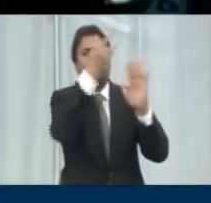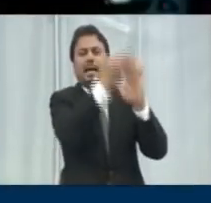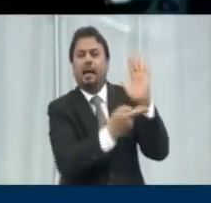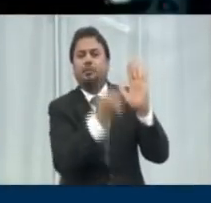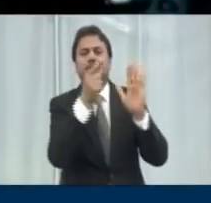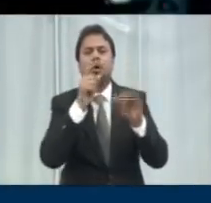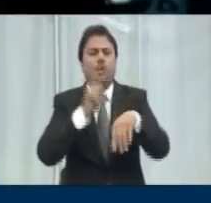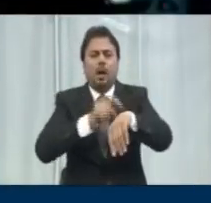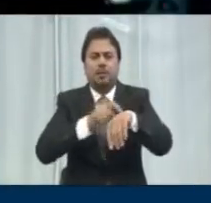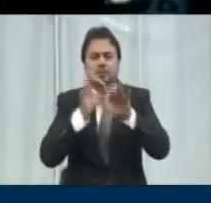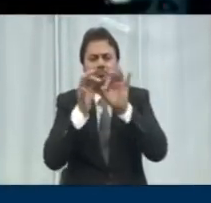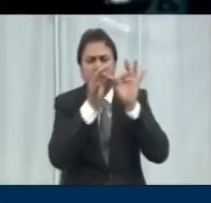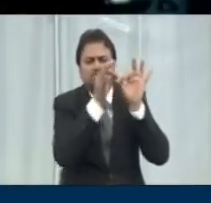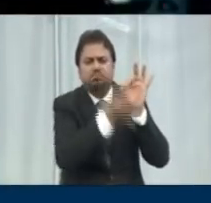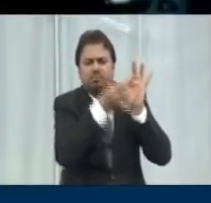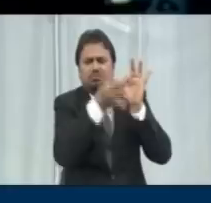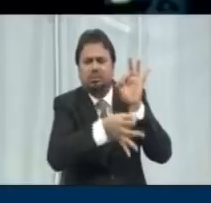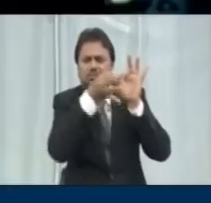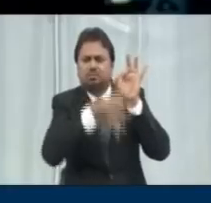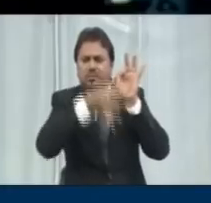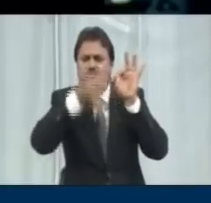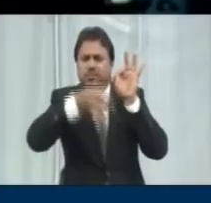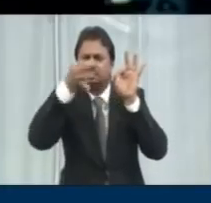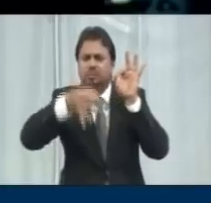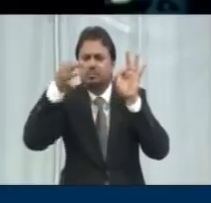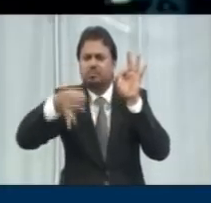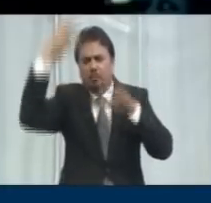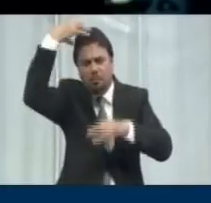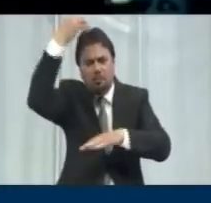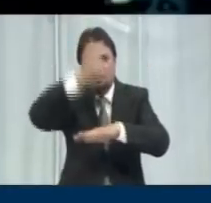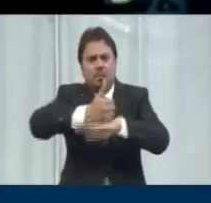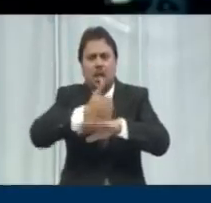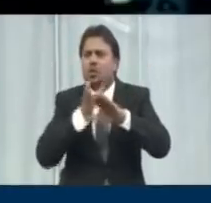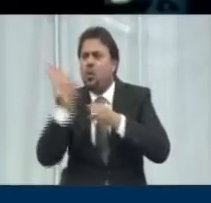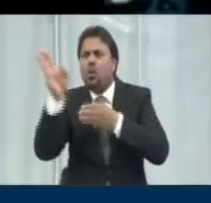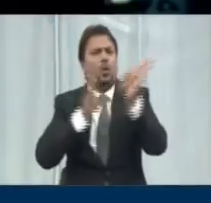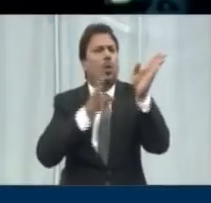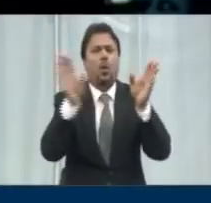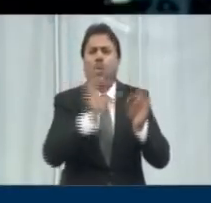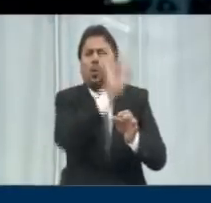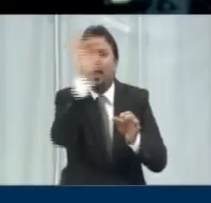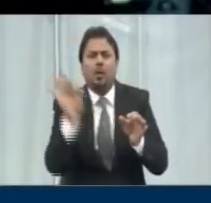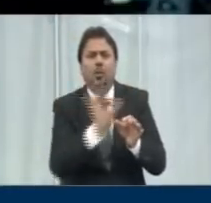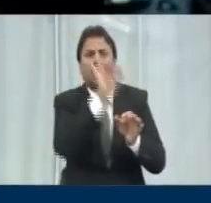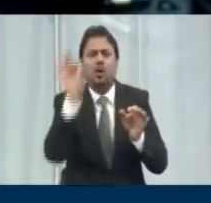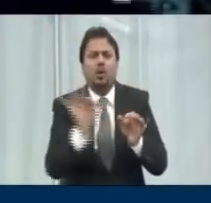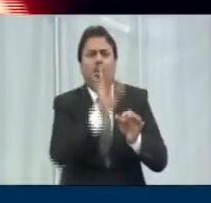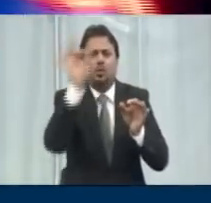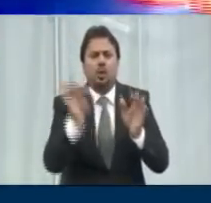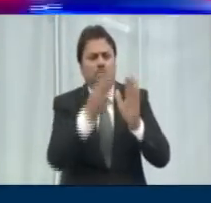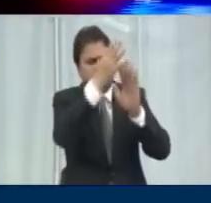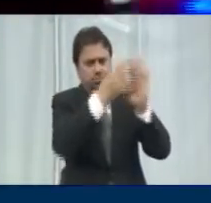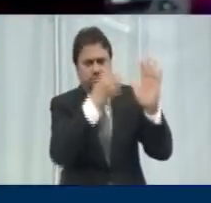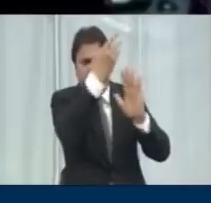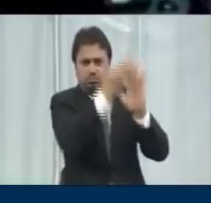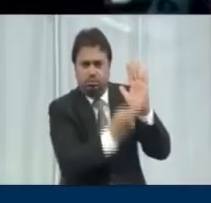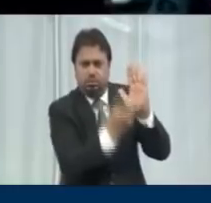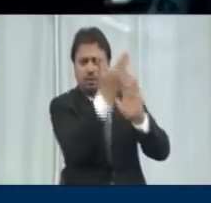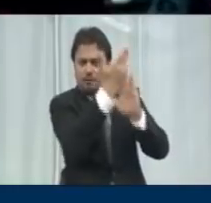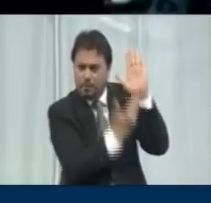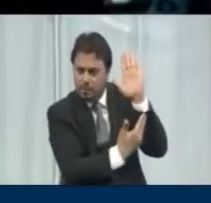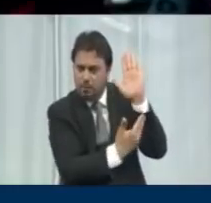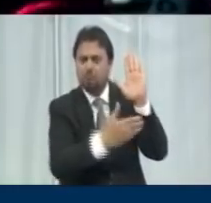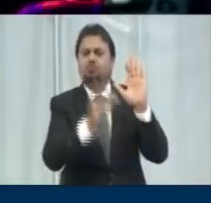هذه الزيارة المرتقبة، وضع آلية عمل، وضع خطة زمانية ومكانية.